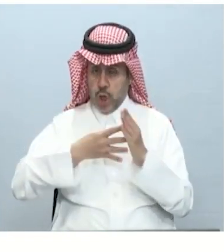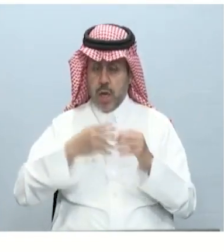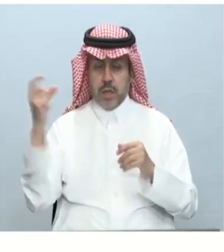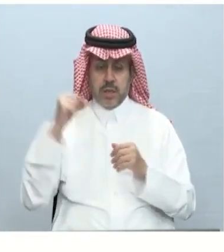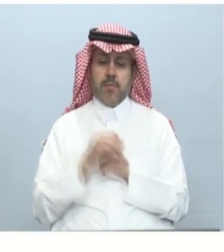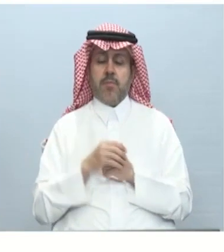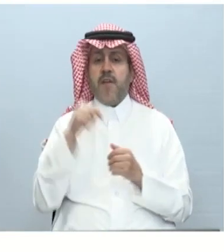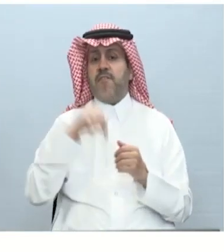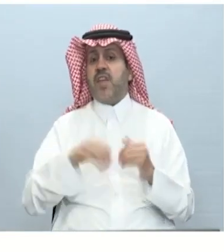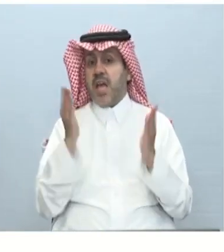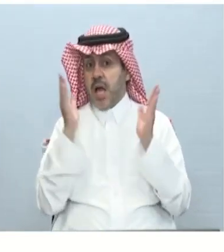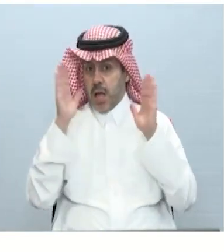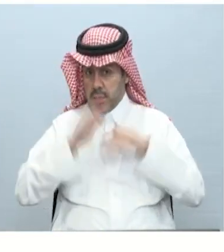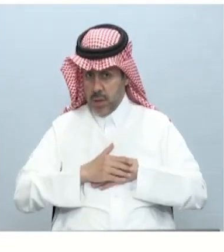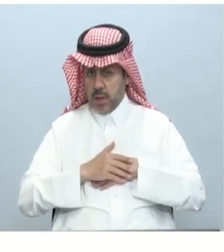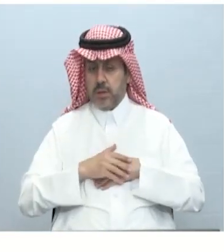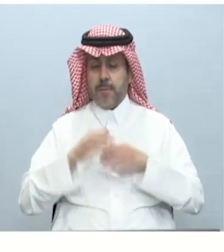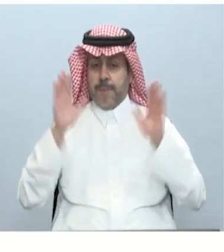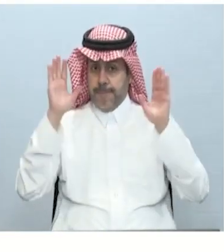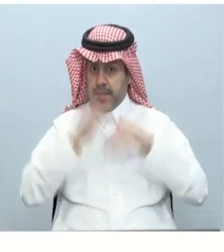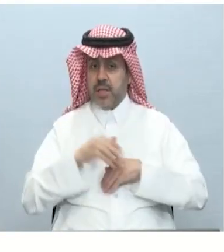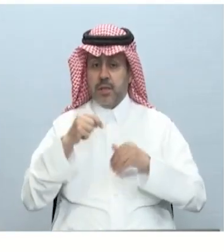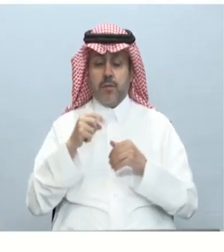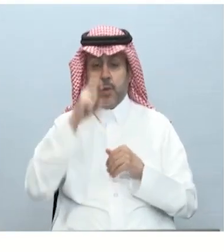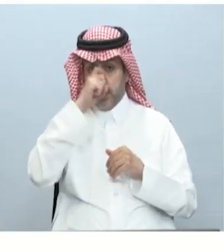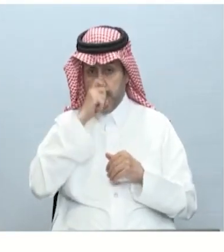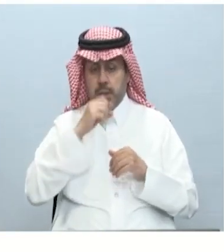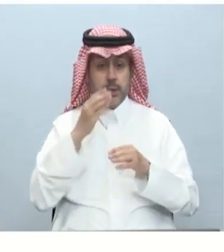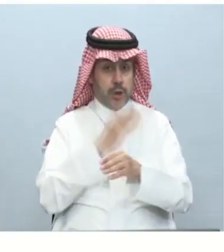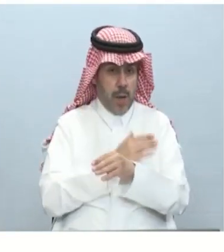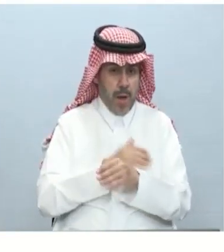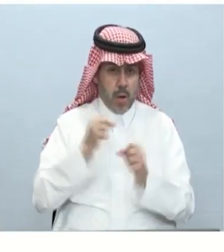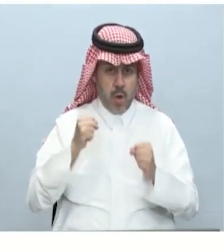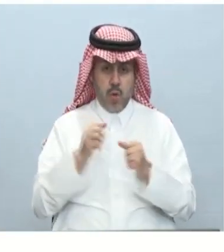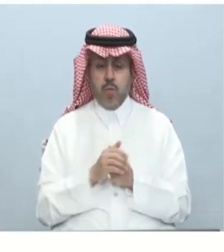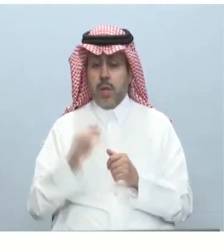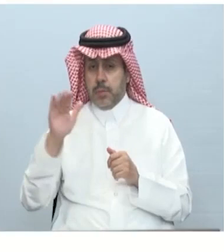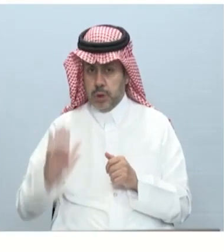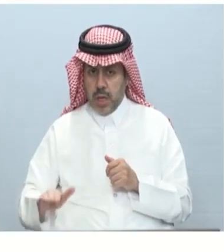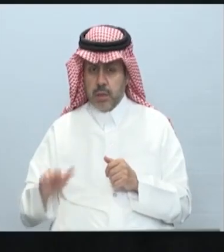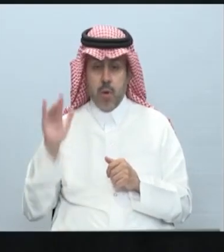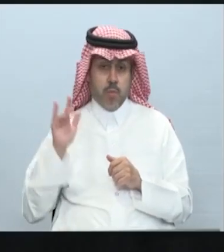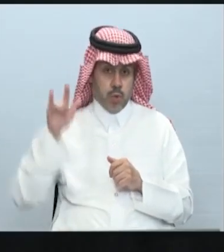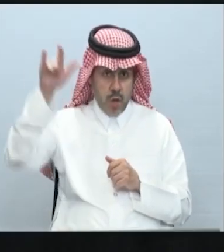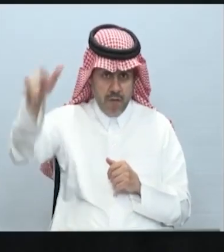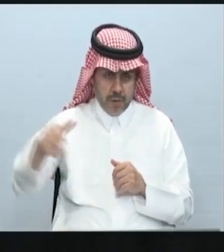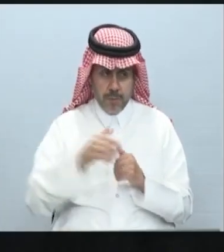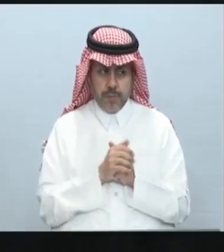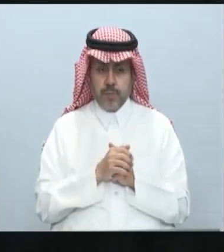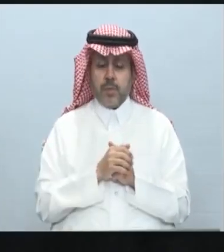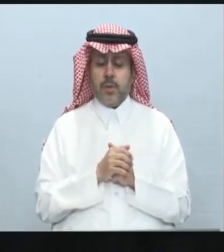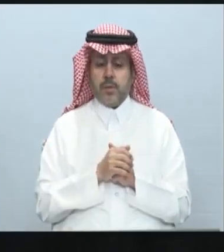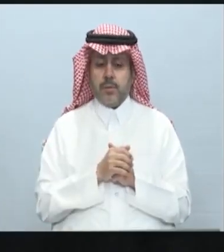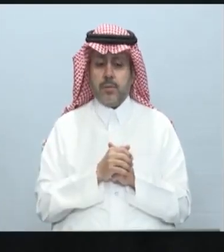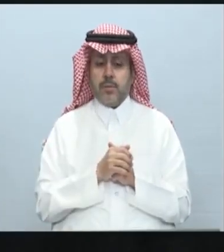اجتمعت فيها فانها تصلى وتجب على الصحيح والمريض على المقيم والمسافر على امور